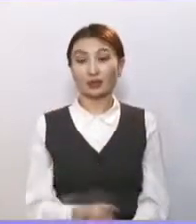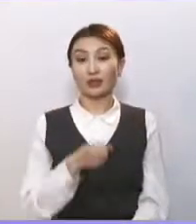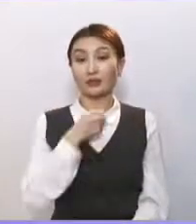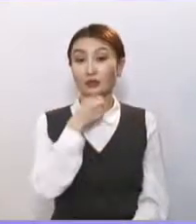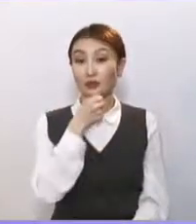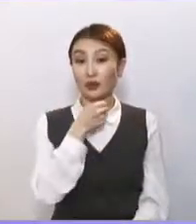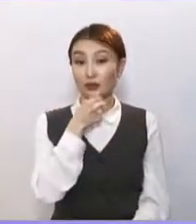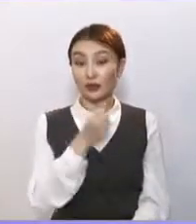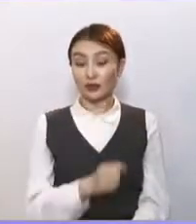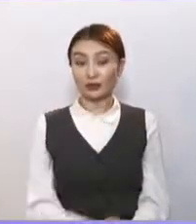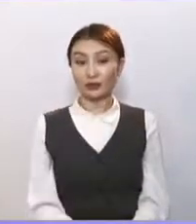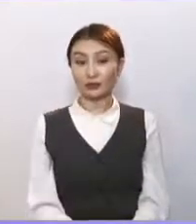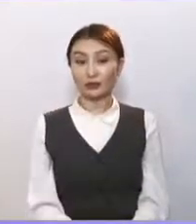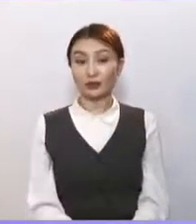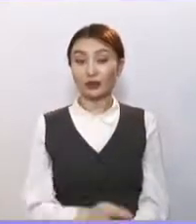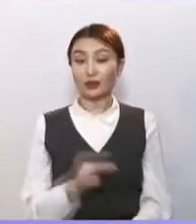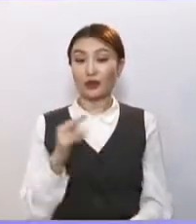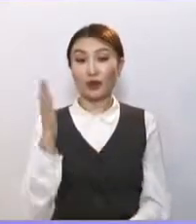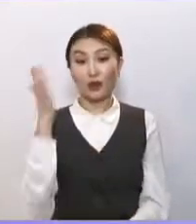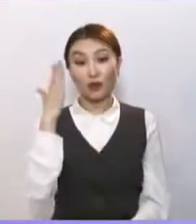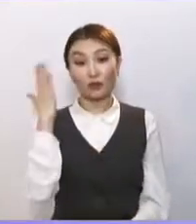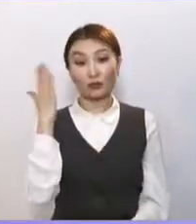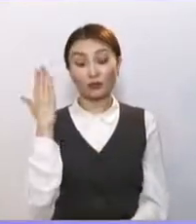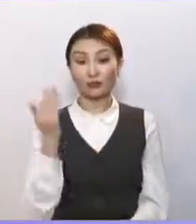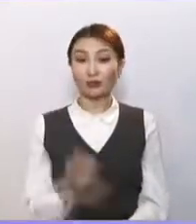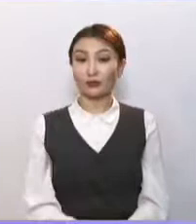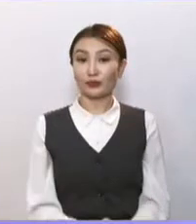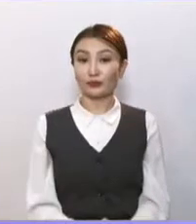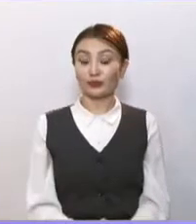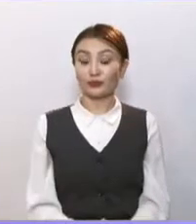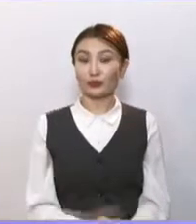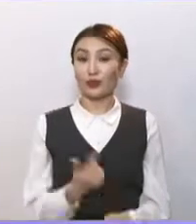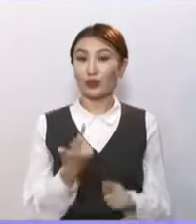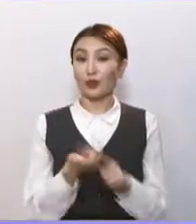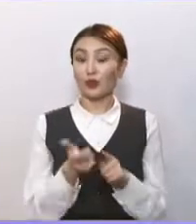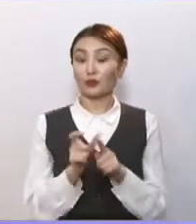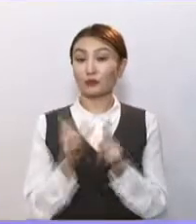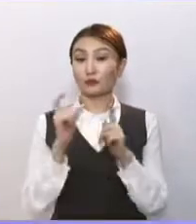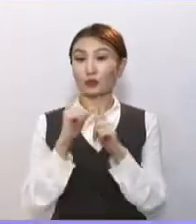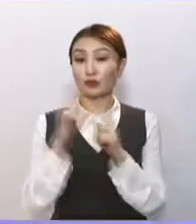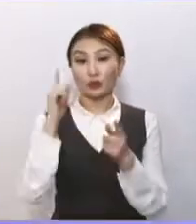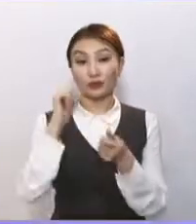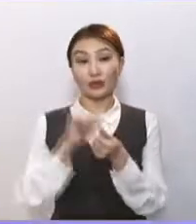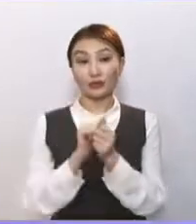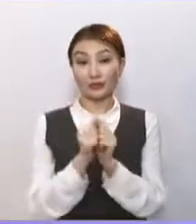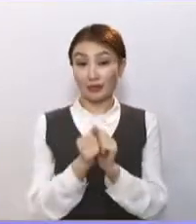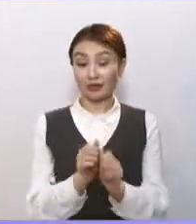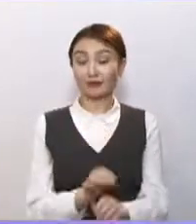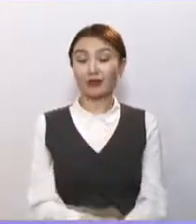Чоңдор. Көңүлдүү. Бул сөздөрдү эстеп калгыла.